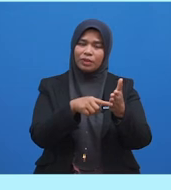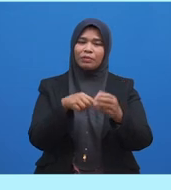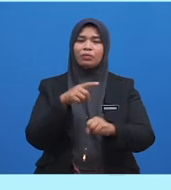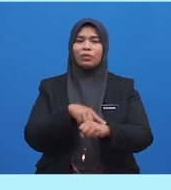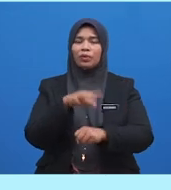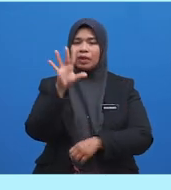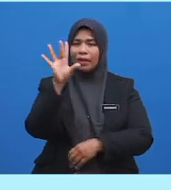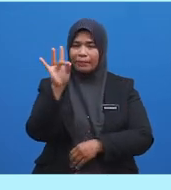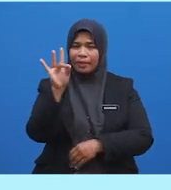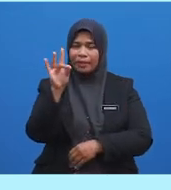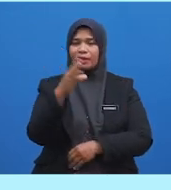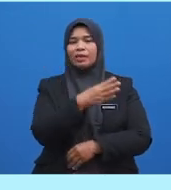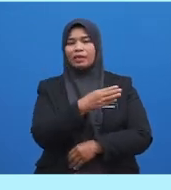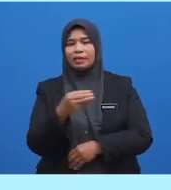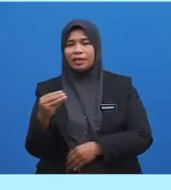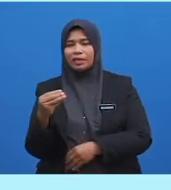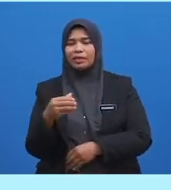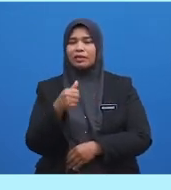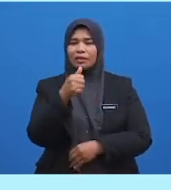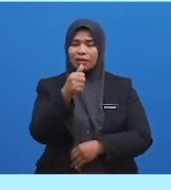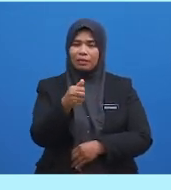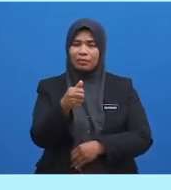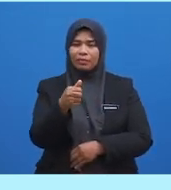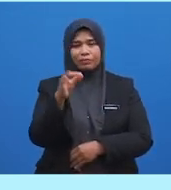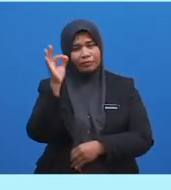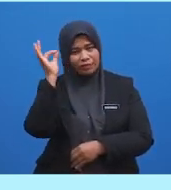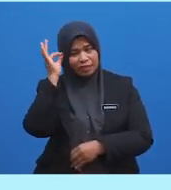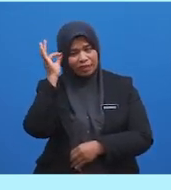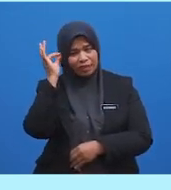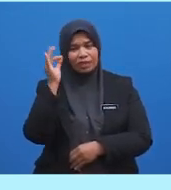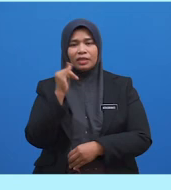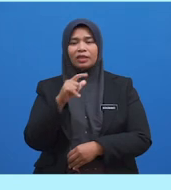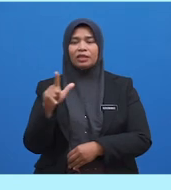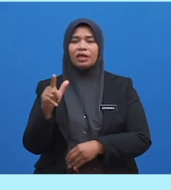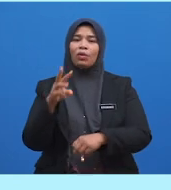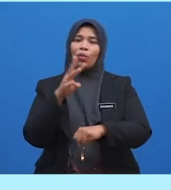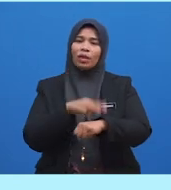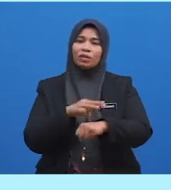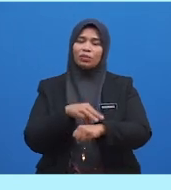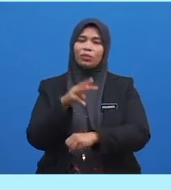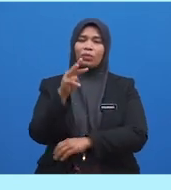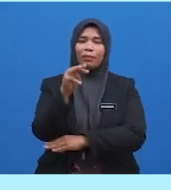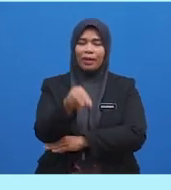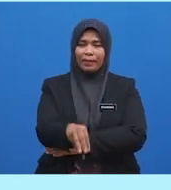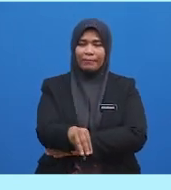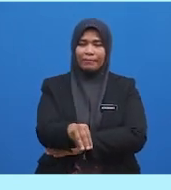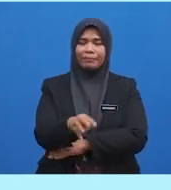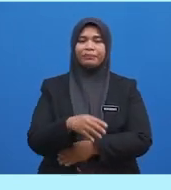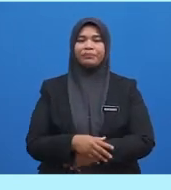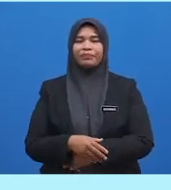delapan dan kamu mengandaikan iyanya waktu malam